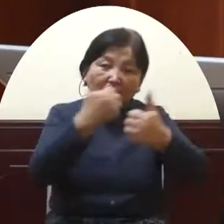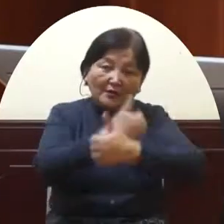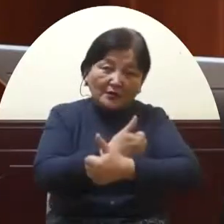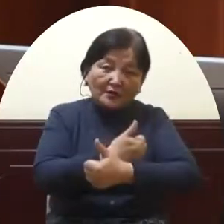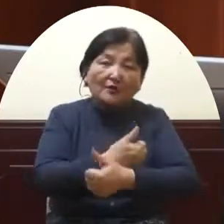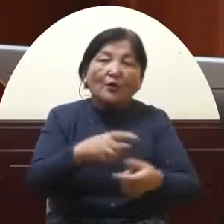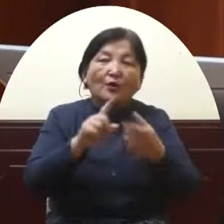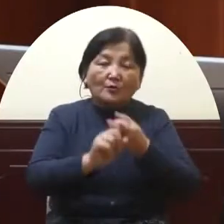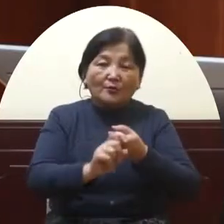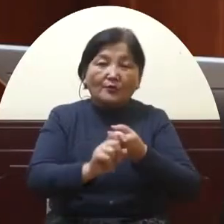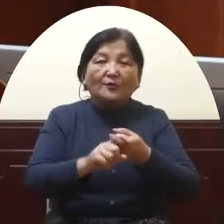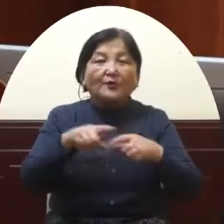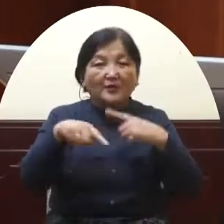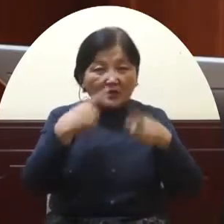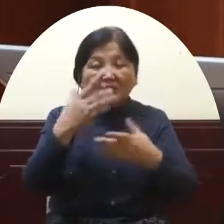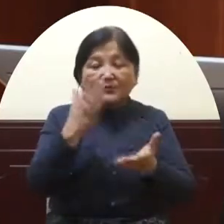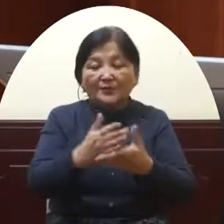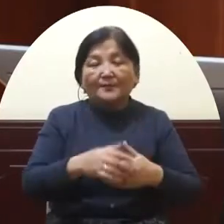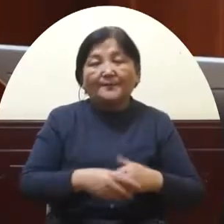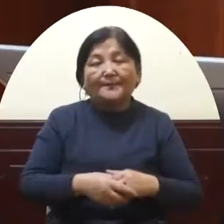нь би нэмж хэлж байгаа.